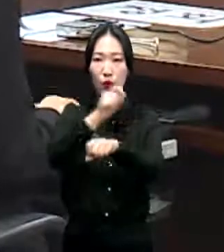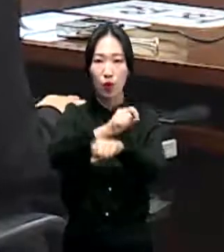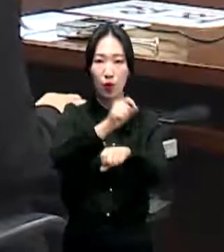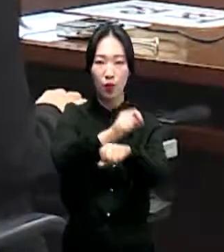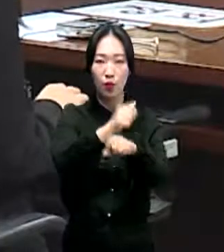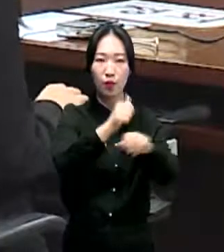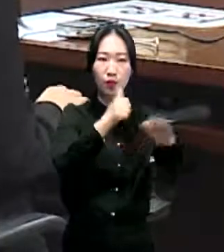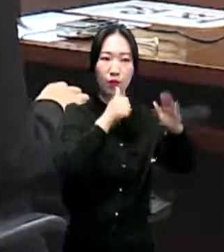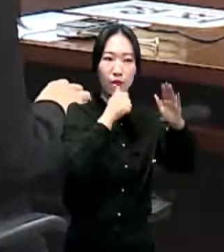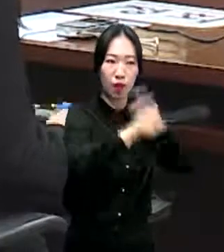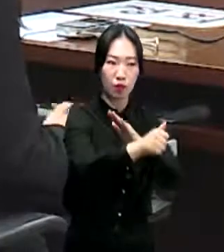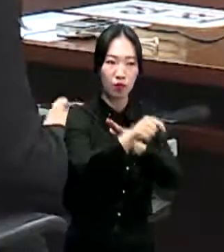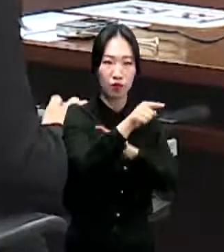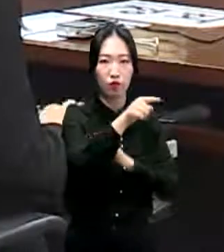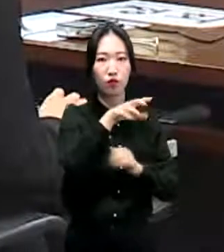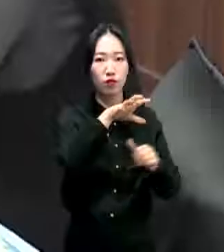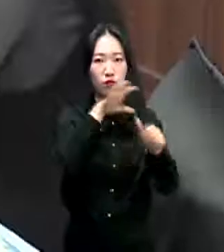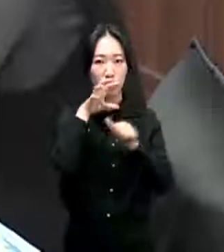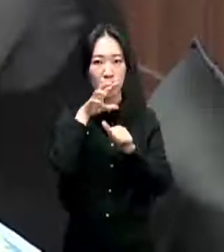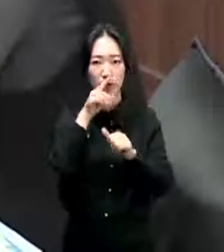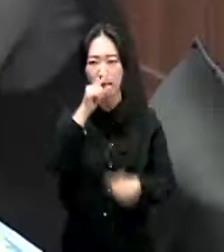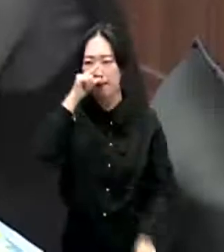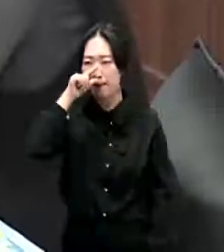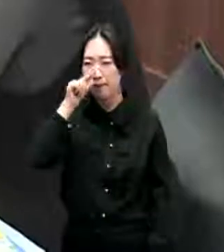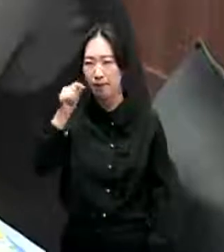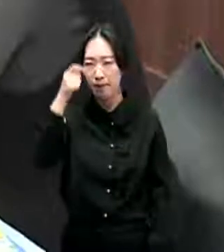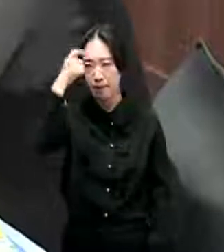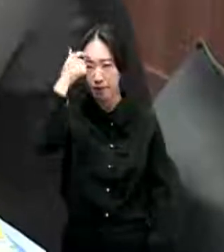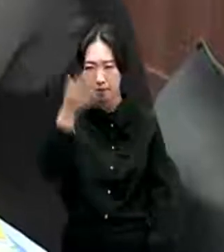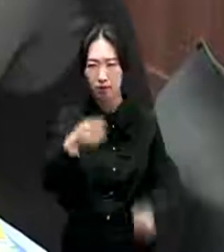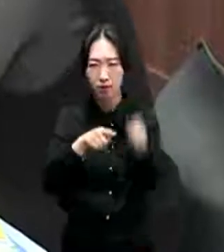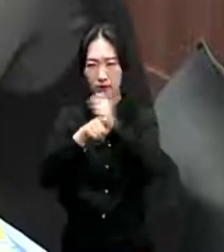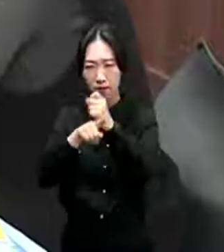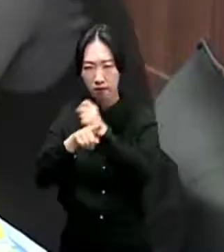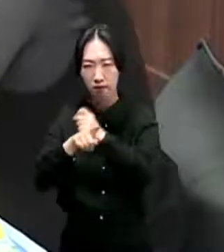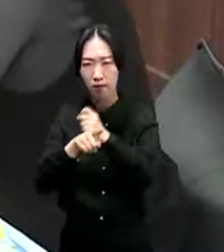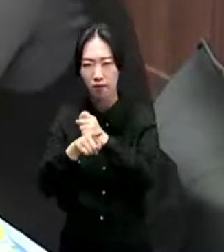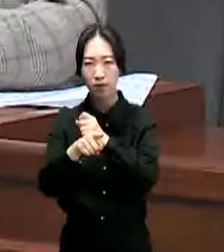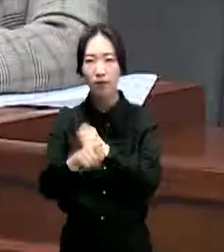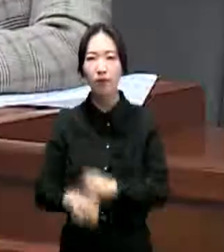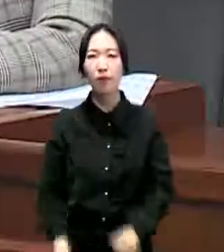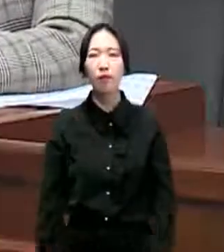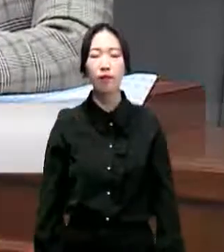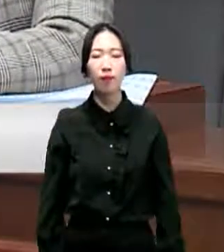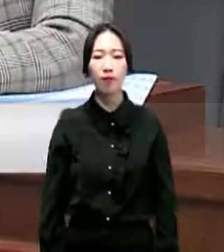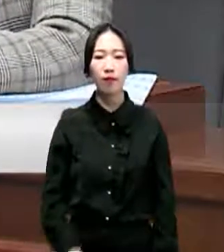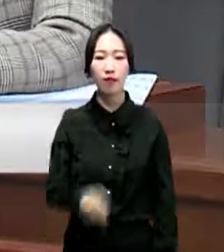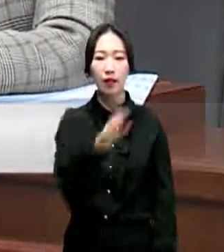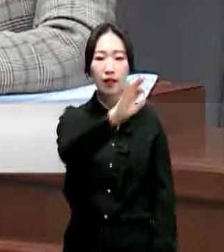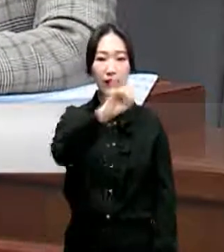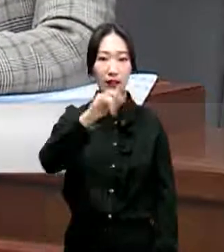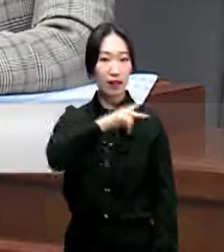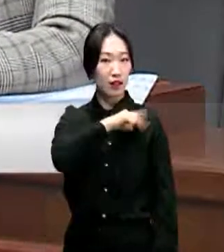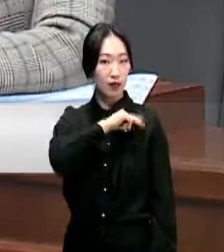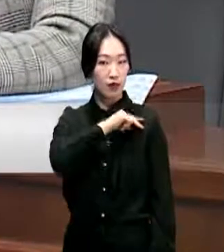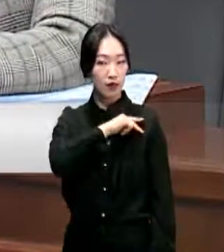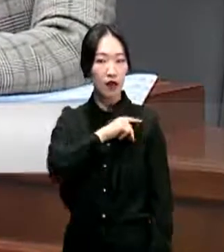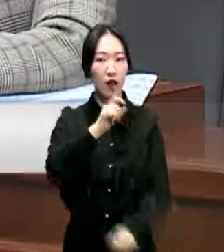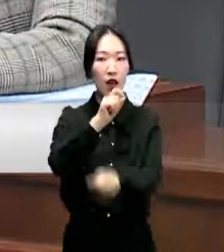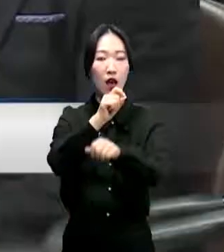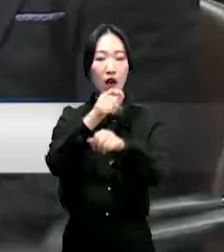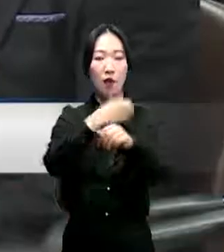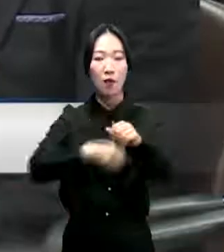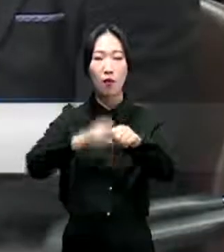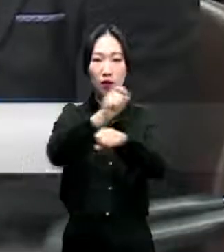동행정복지센터 방문을 바탕으로 한 날카로운 질문과 추궁이 이어졌습니다. 이한호 의원은